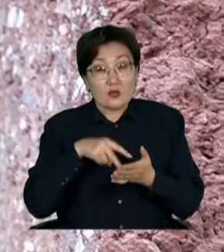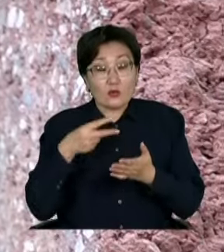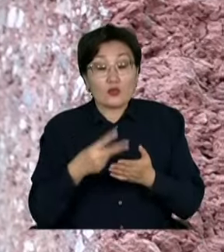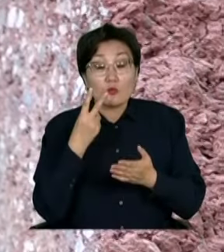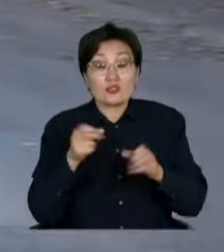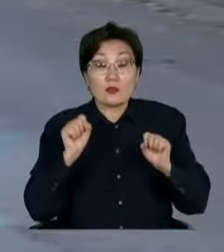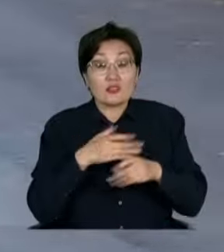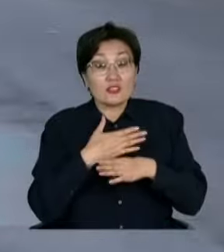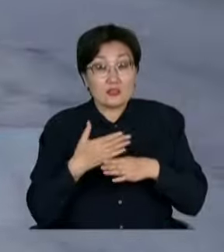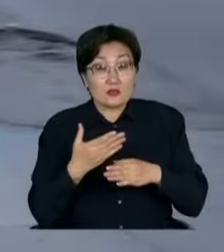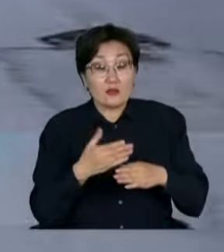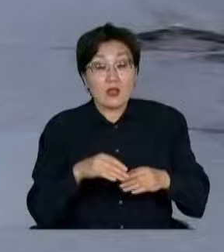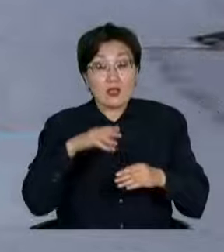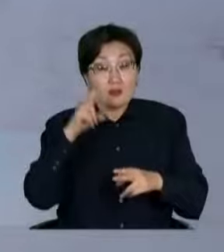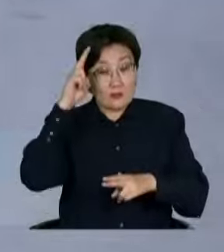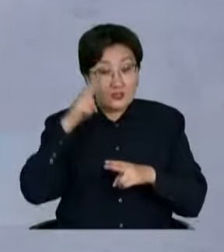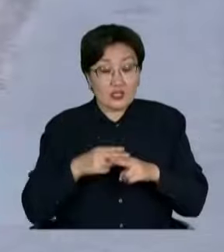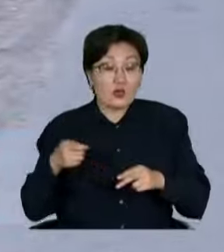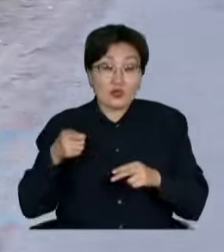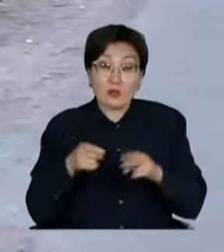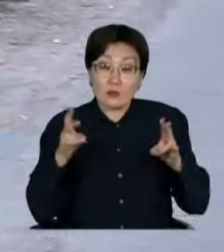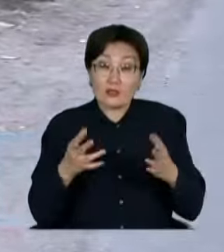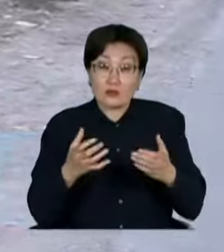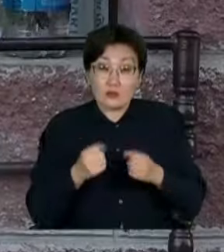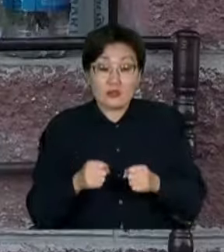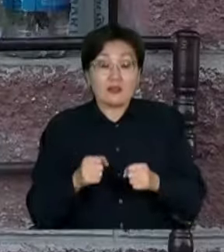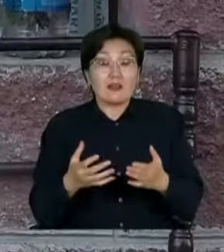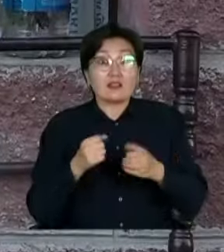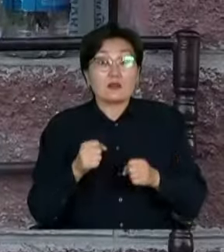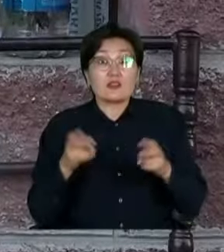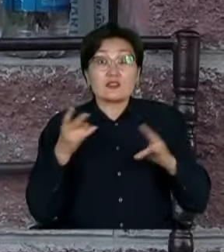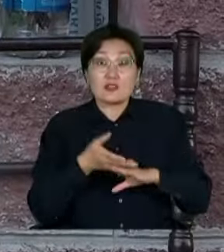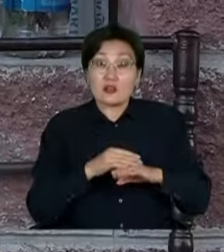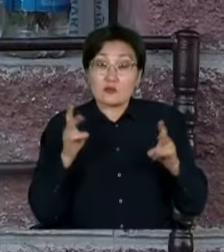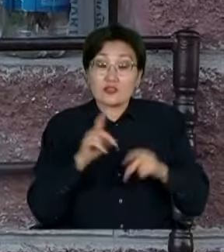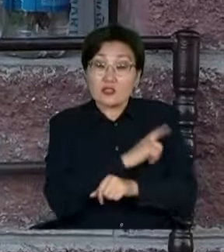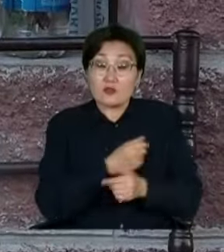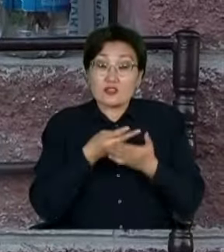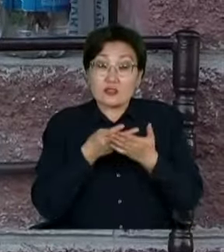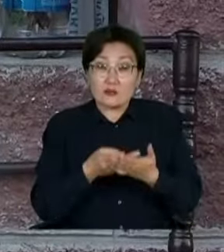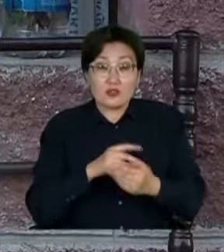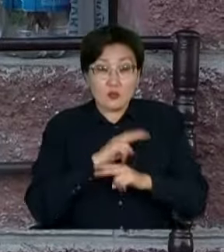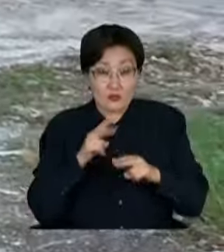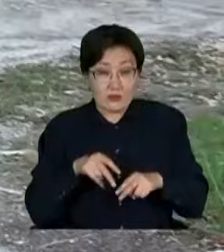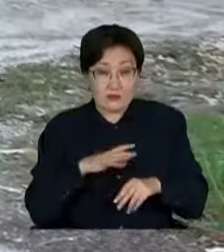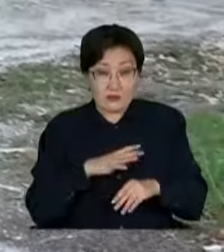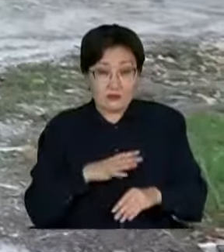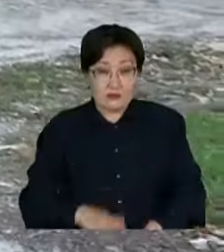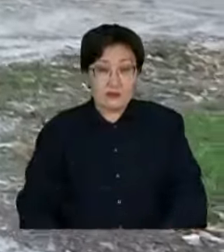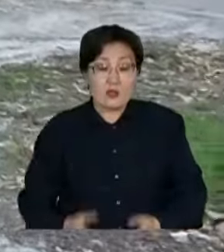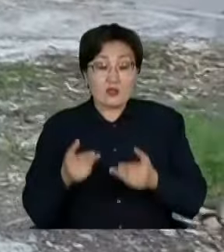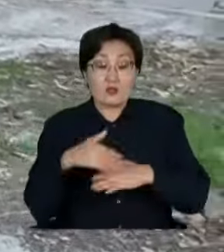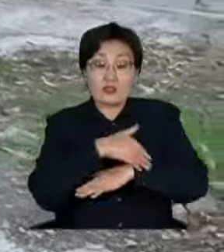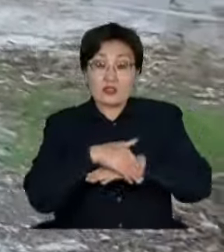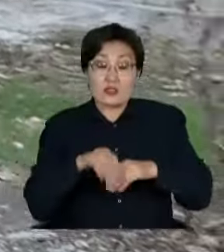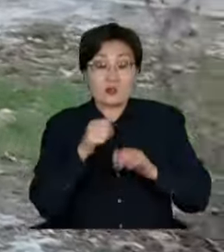аңғаруға болады. Кейіннен келген ағасы да пышақталған екен. Бозбала алған ауыр жарақаттарынан ауруханаға жеткен бетте жан тәсілім еткен. Міне, дәл осы